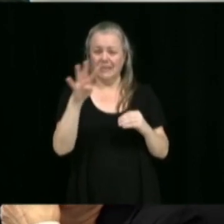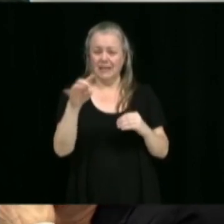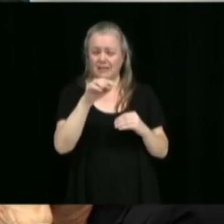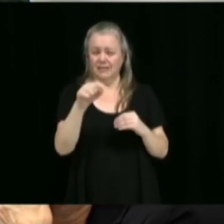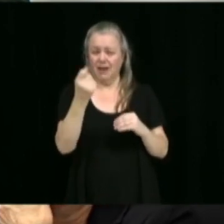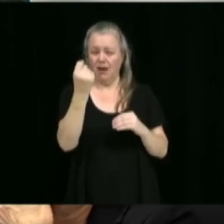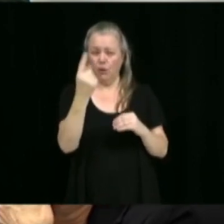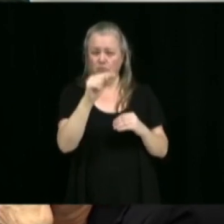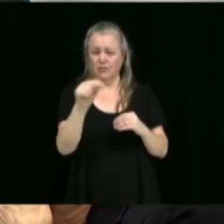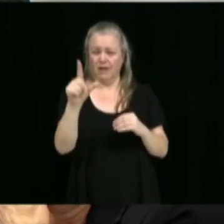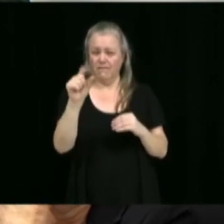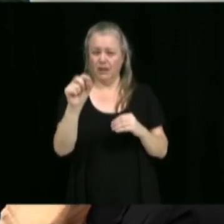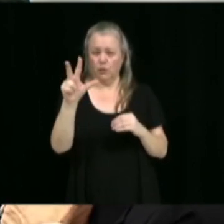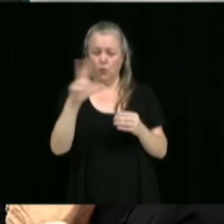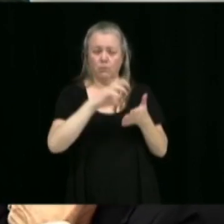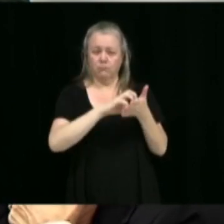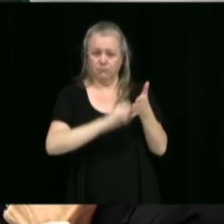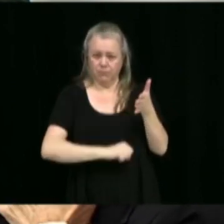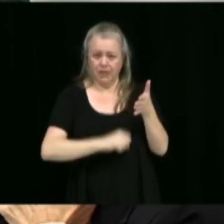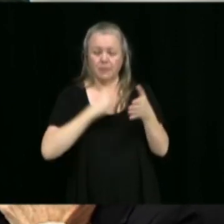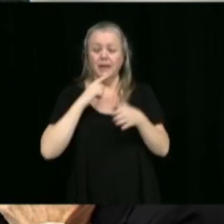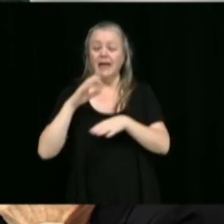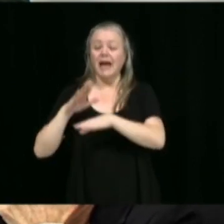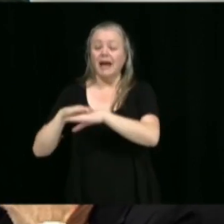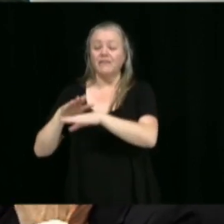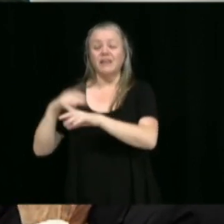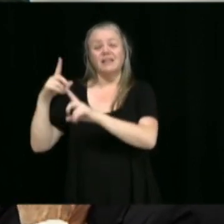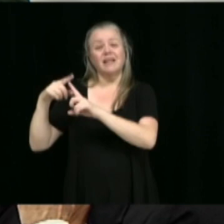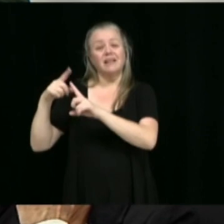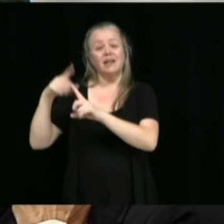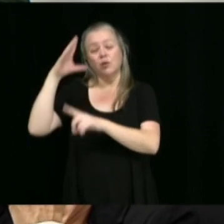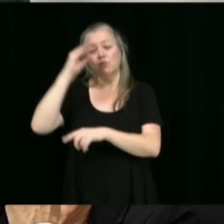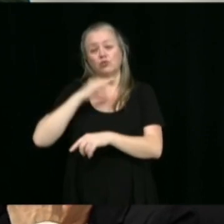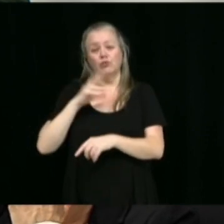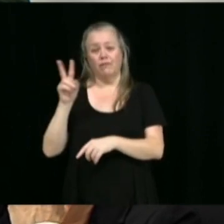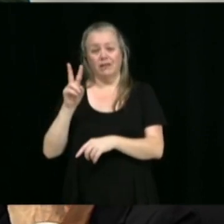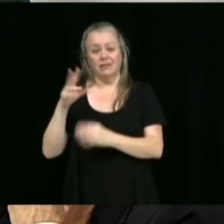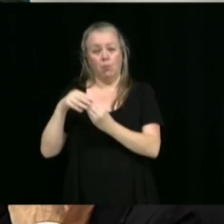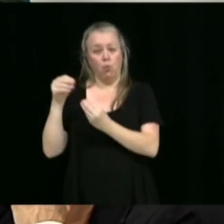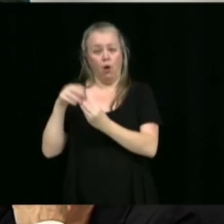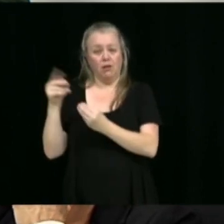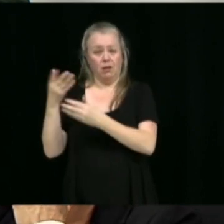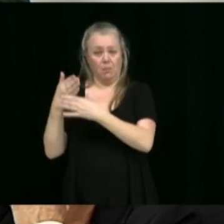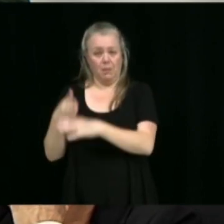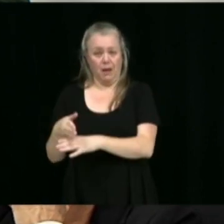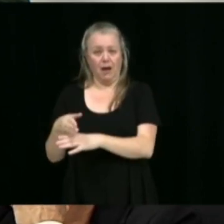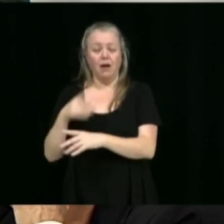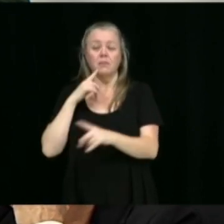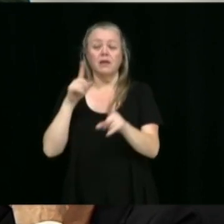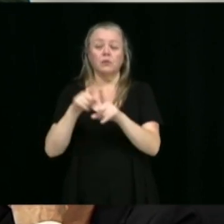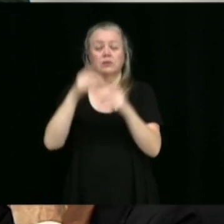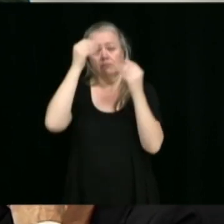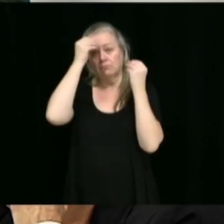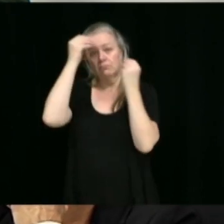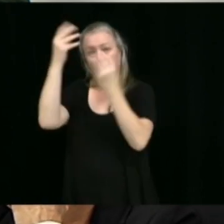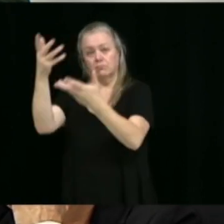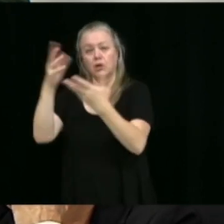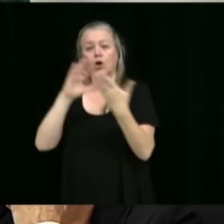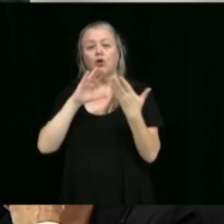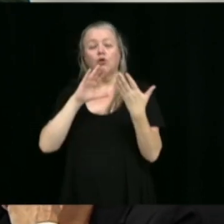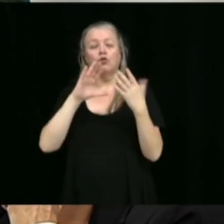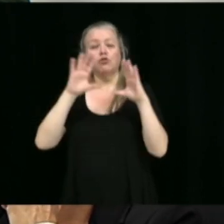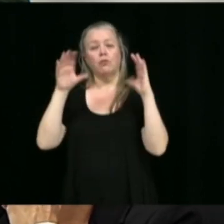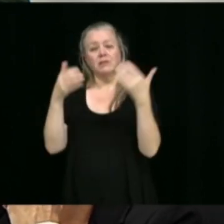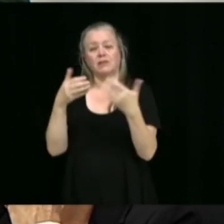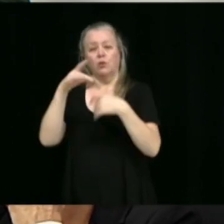644-11-23 et d'approuver l'avis technique préparé par M. Vincent Poirier et d'indiquer à la Commission de protection du territoire agricole du Québec que la Ville